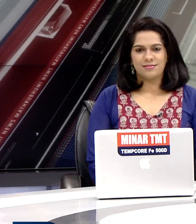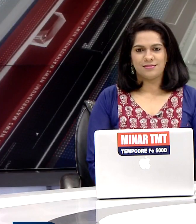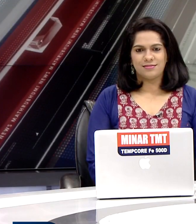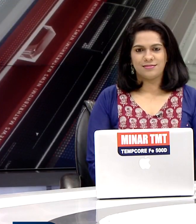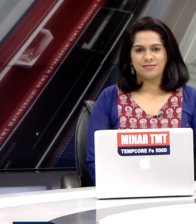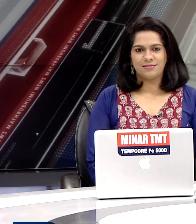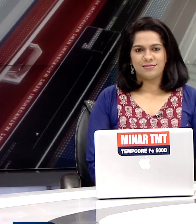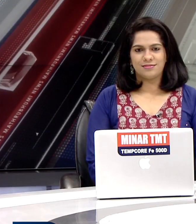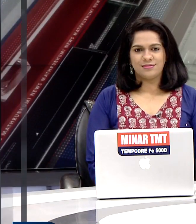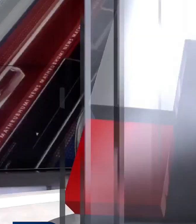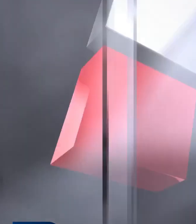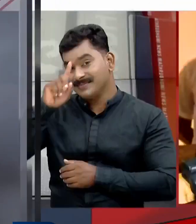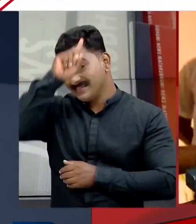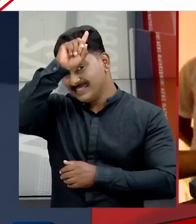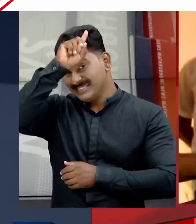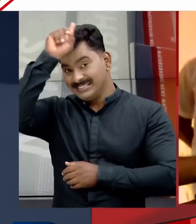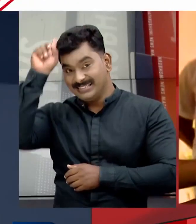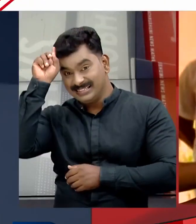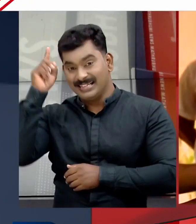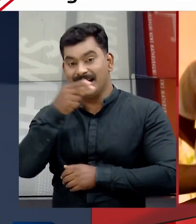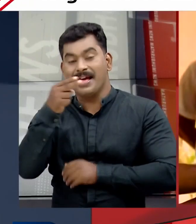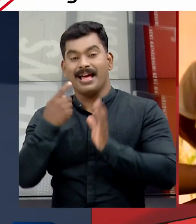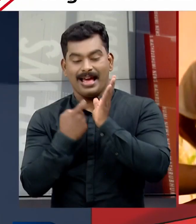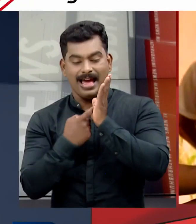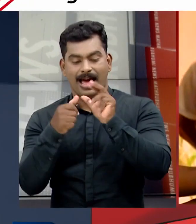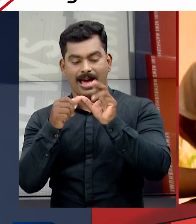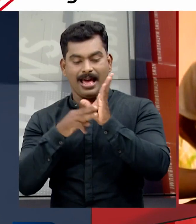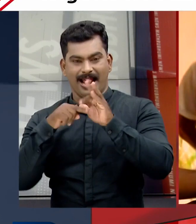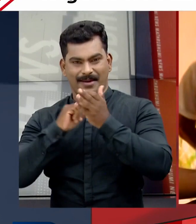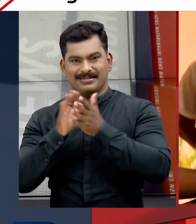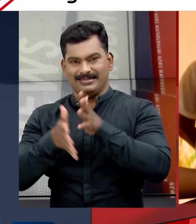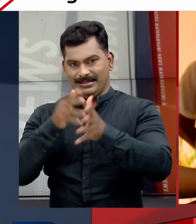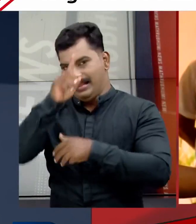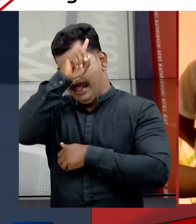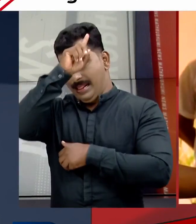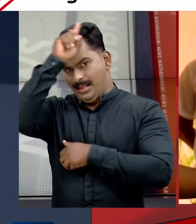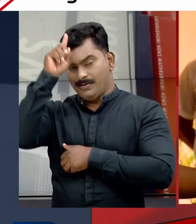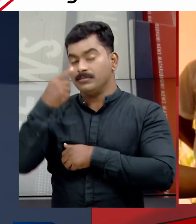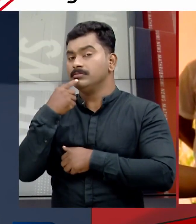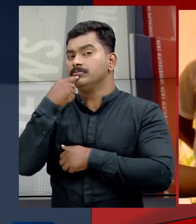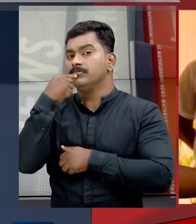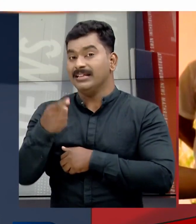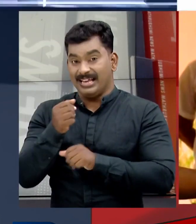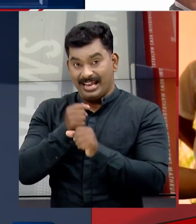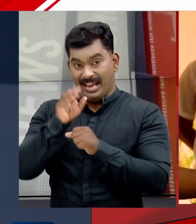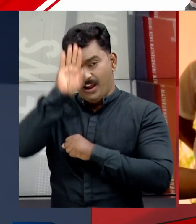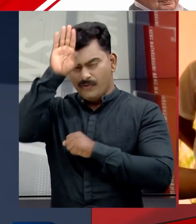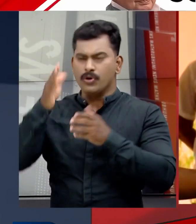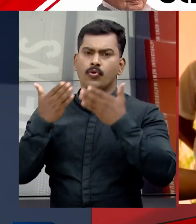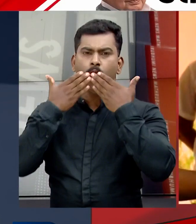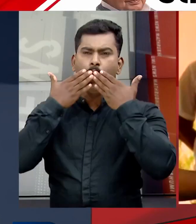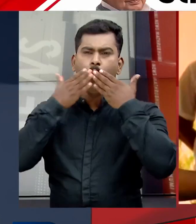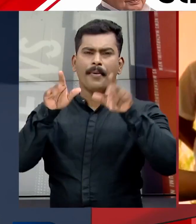ഇന്ന് സംസ്ഥാന ഗവർണർ നടത്തിയ വെളിപ്പെടുത്തലുകൾ ഒരു കാര്യം വ്യക്തമാക്കുകയാണ്.